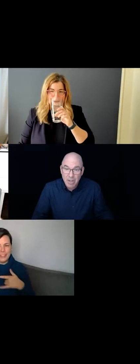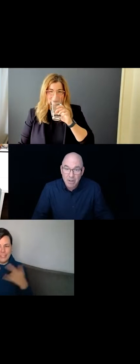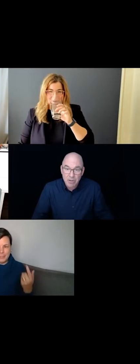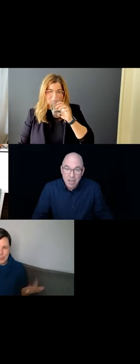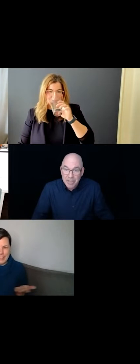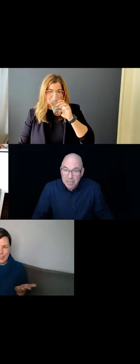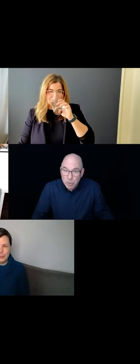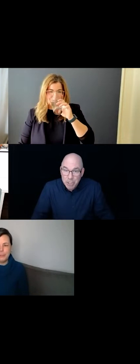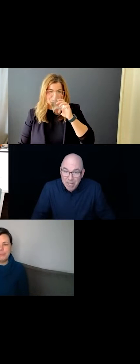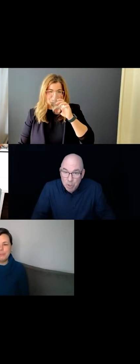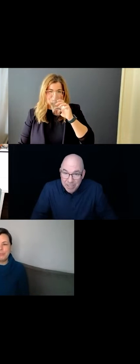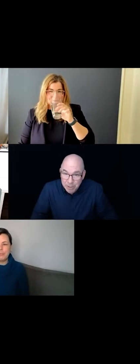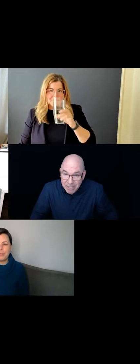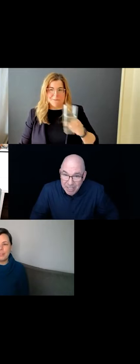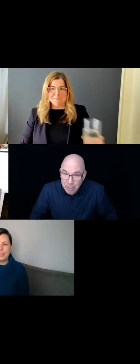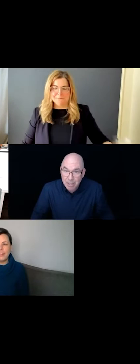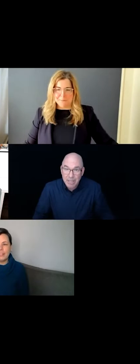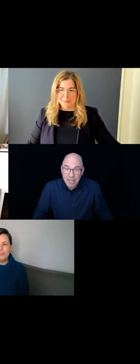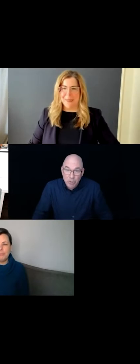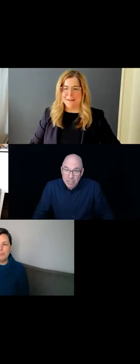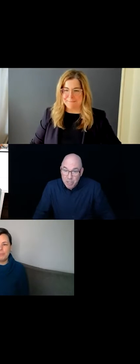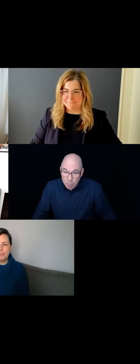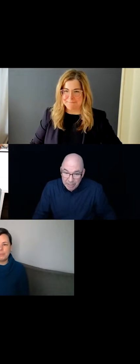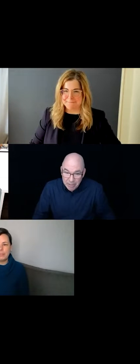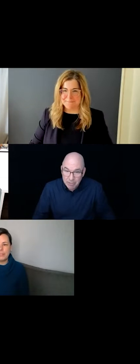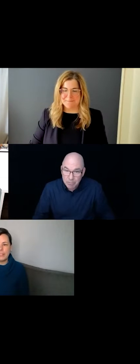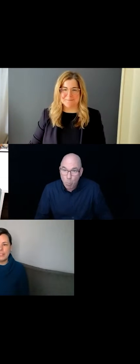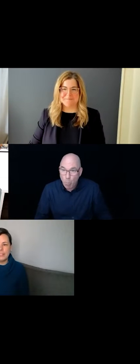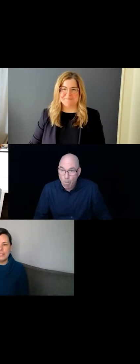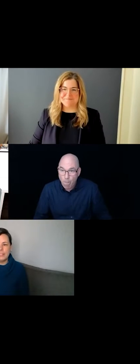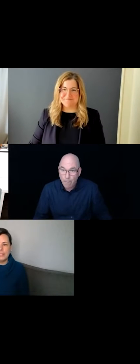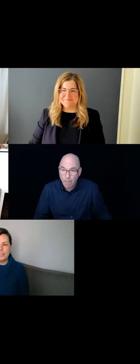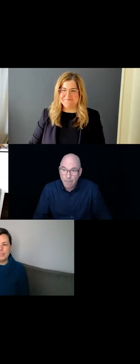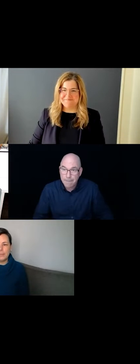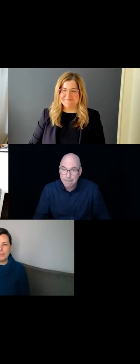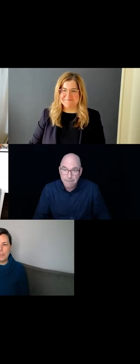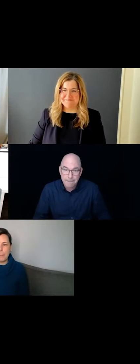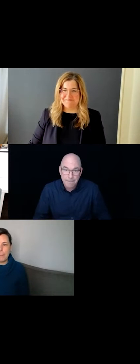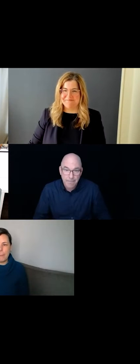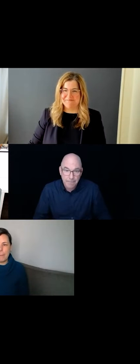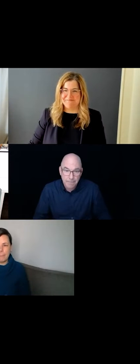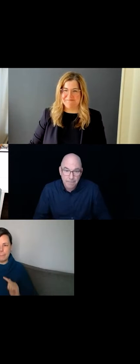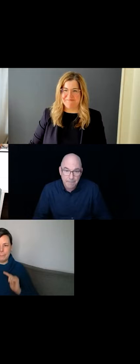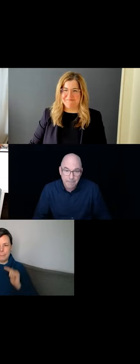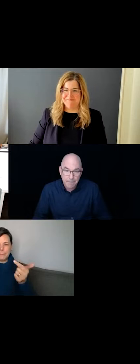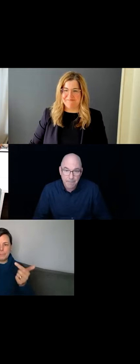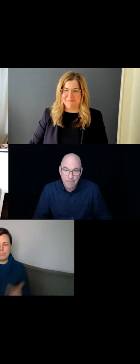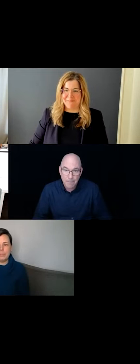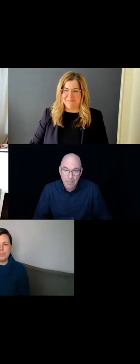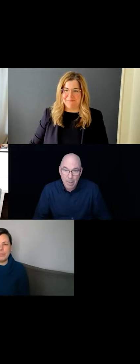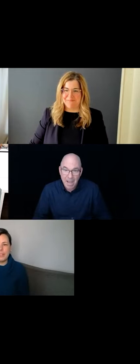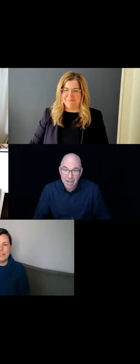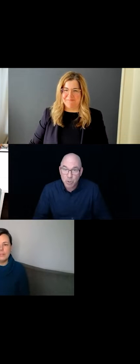d'entre vous ne savent pas beaucoup qu'il y a beaucoup de choses que nous pouvons discuter ici aujourd'hui sur ce